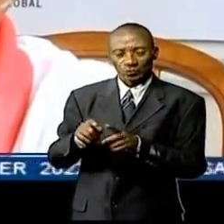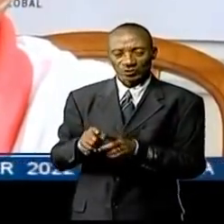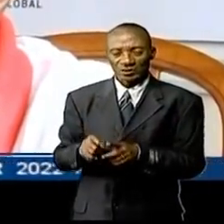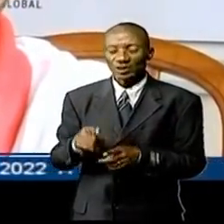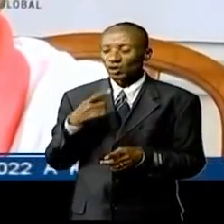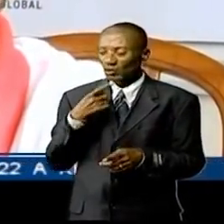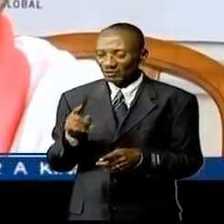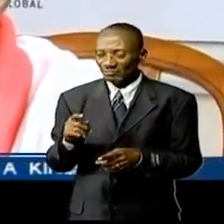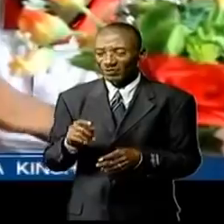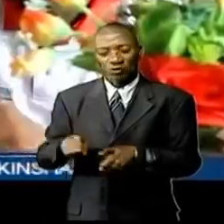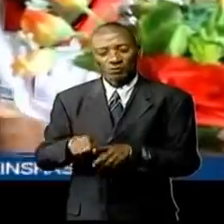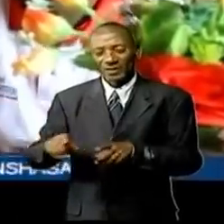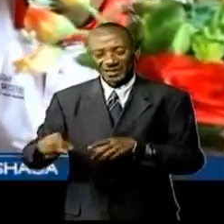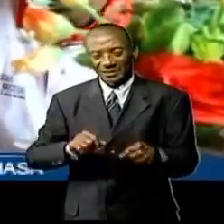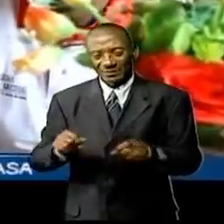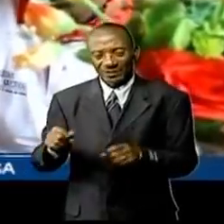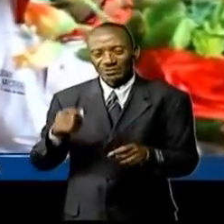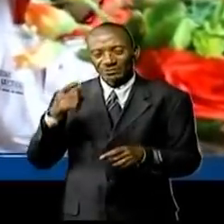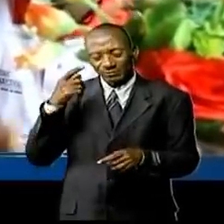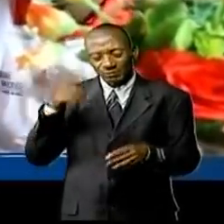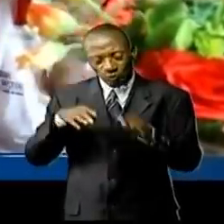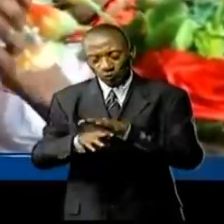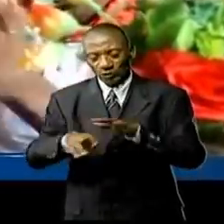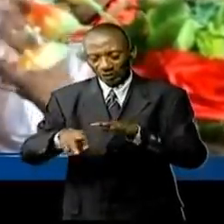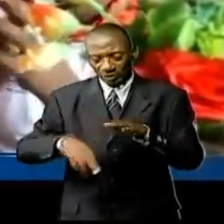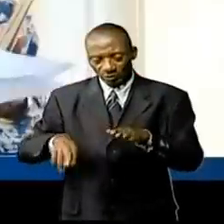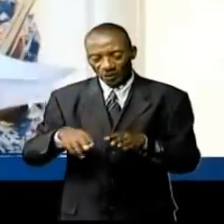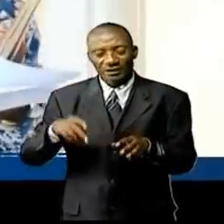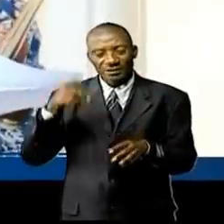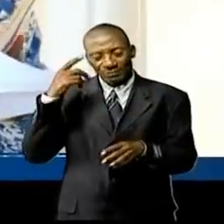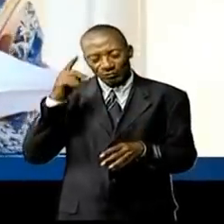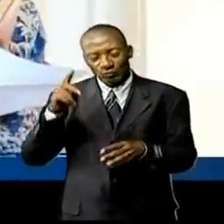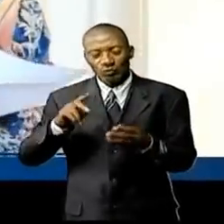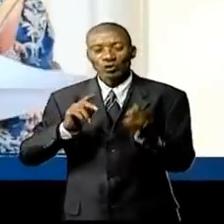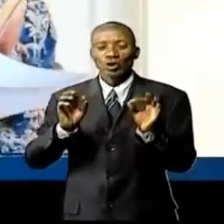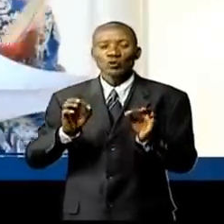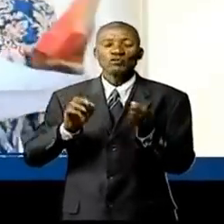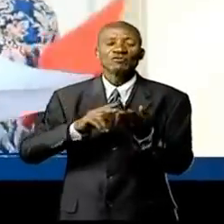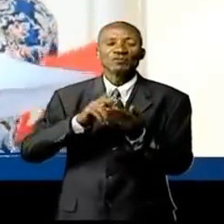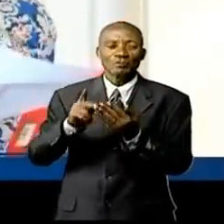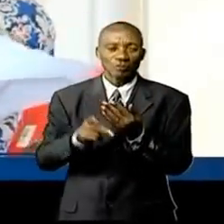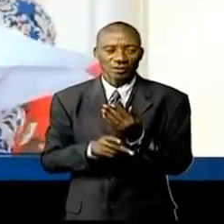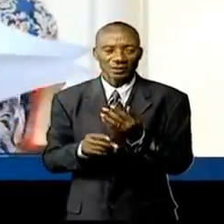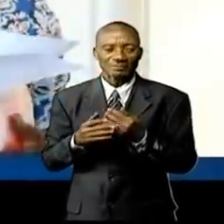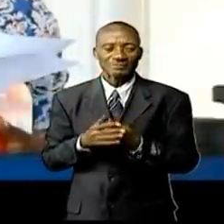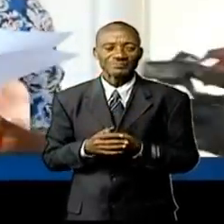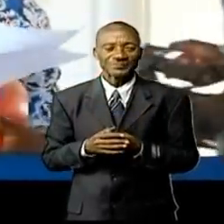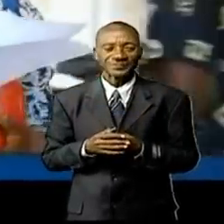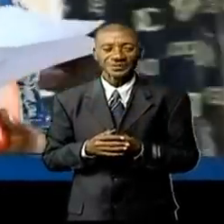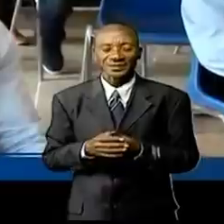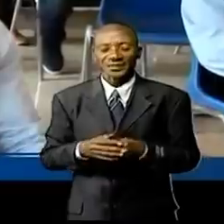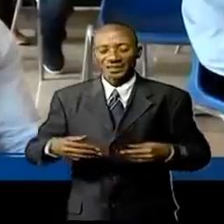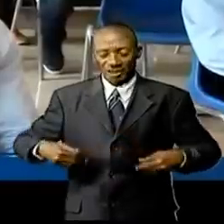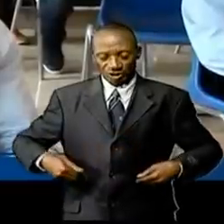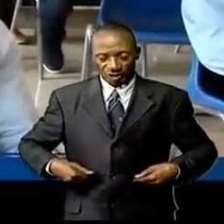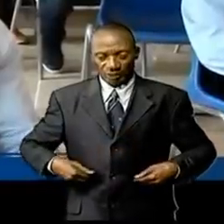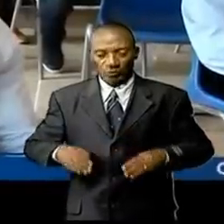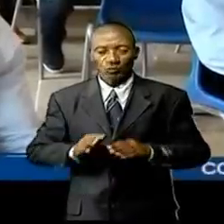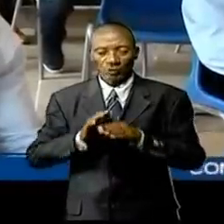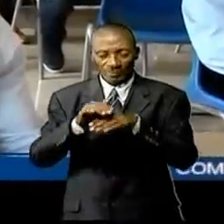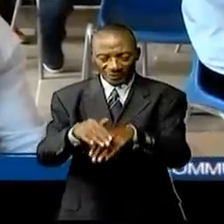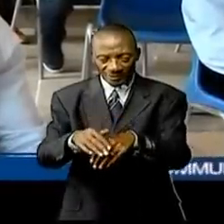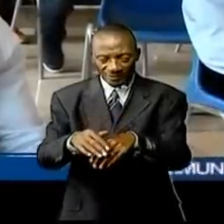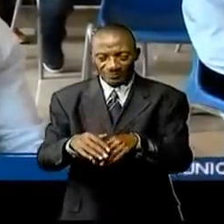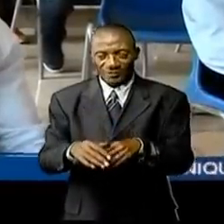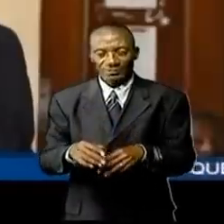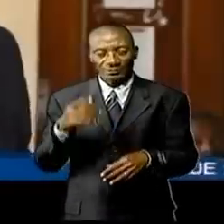d'Afrique pour la fabrication de ce programme électronique, placé sous le thème « La contribution des jeunes pour faire des